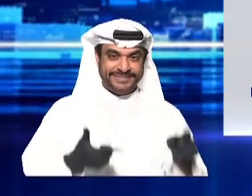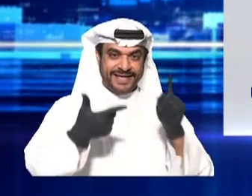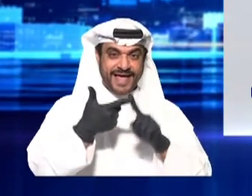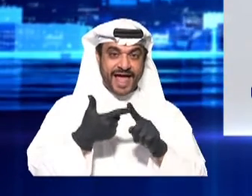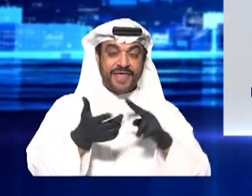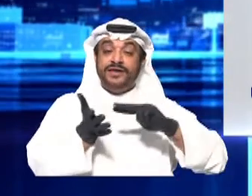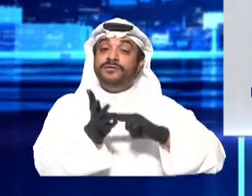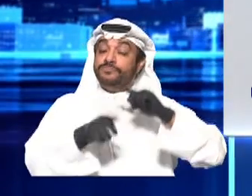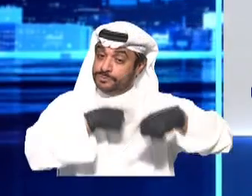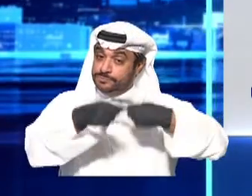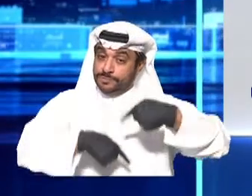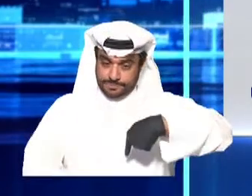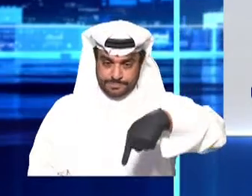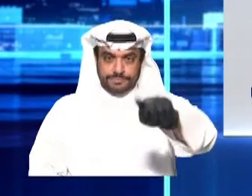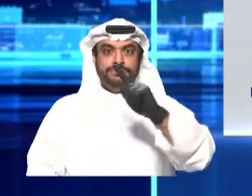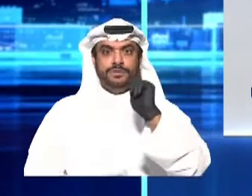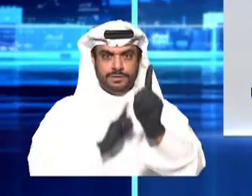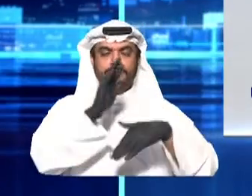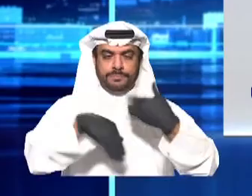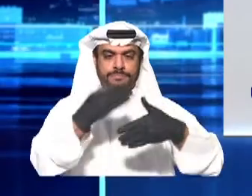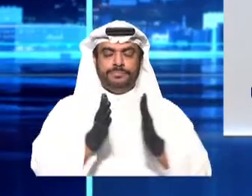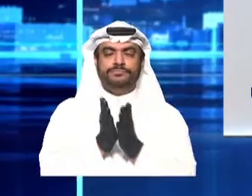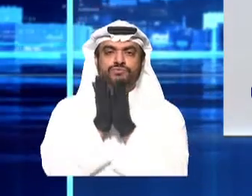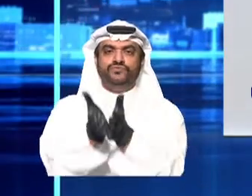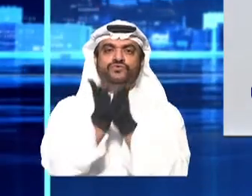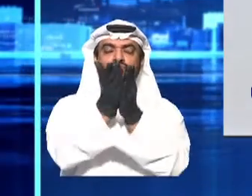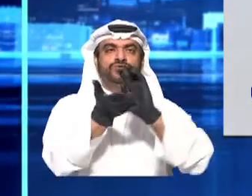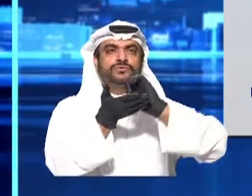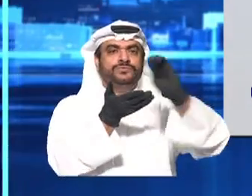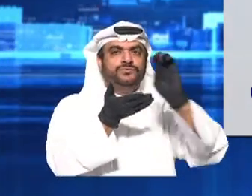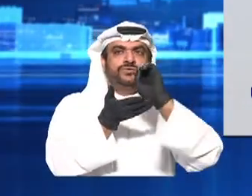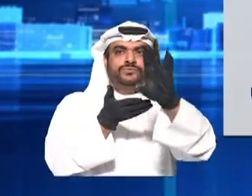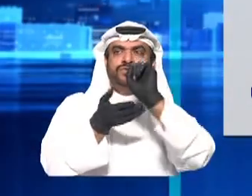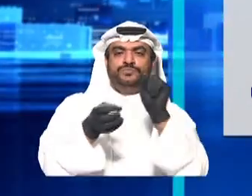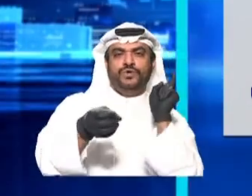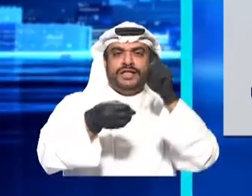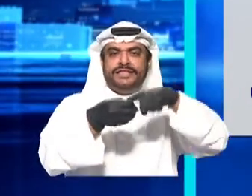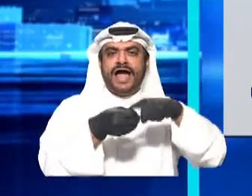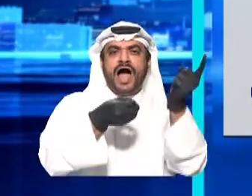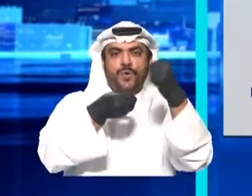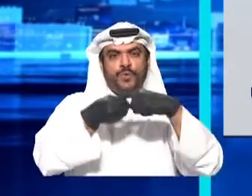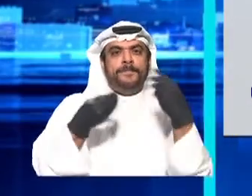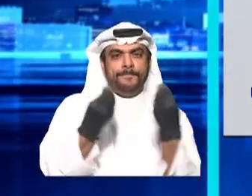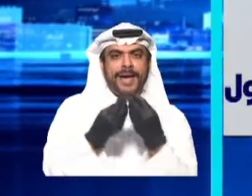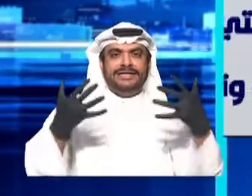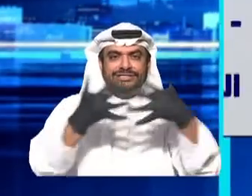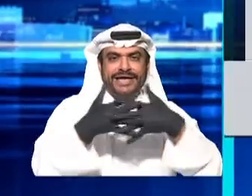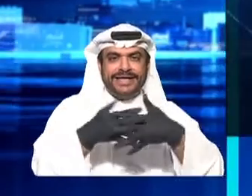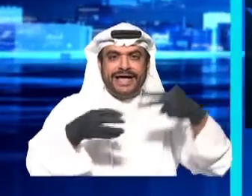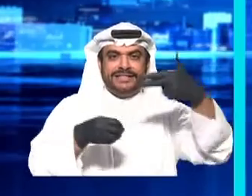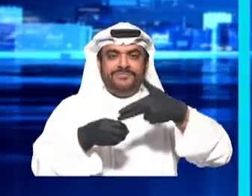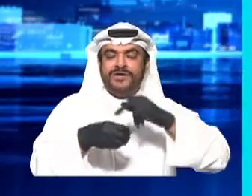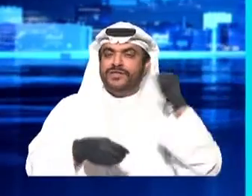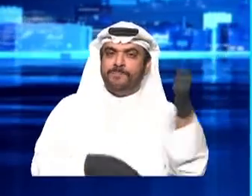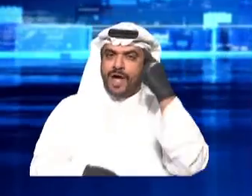استمرار الشركة في مزاولة مشاريعها المشتركة مع عدد من الشركات النفطية الرائدة.